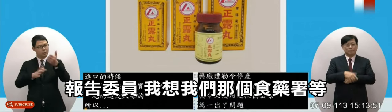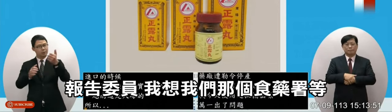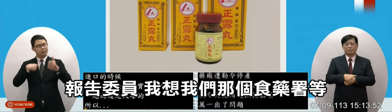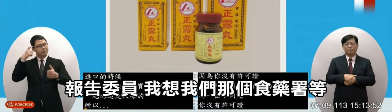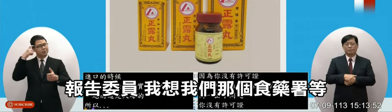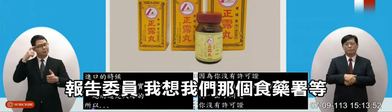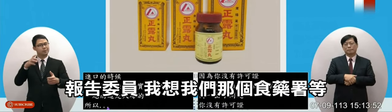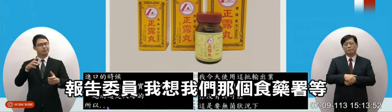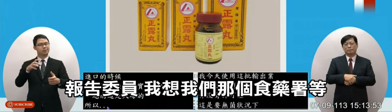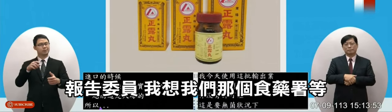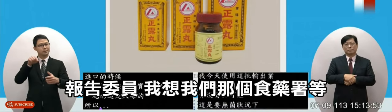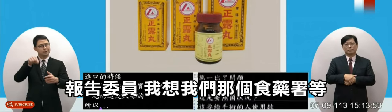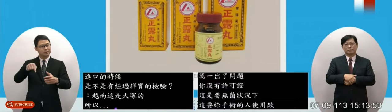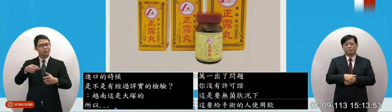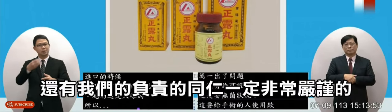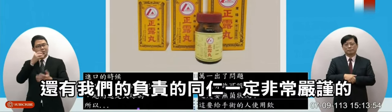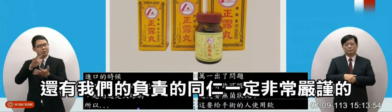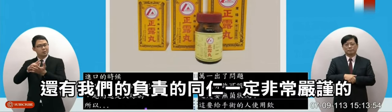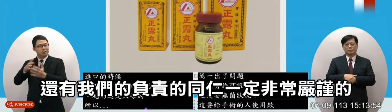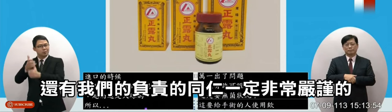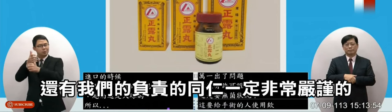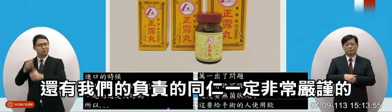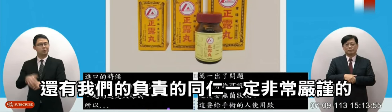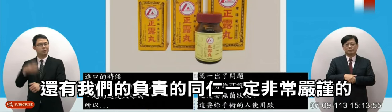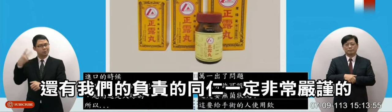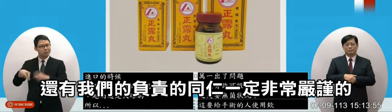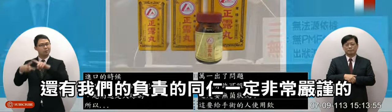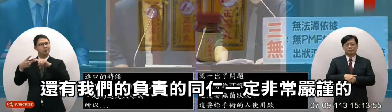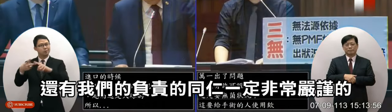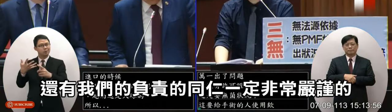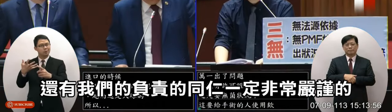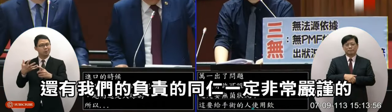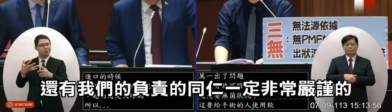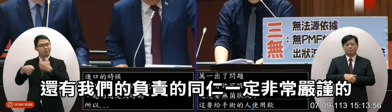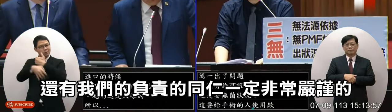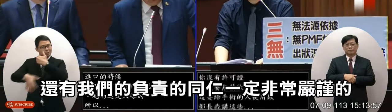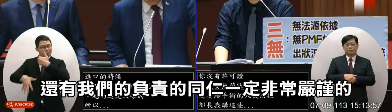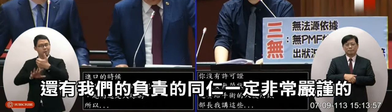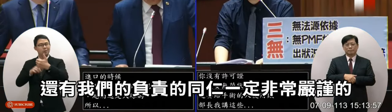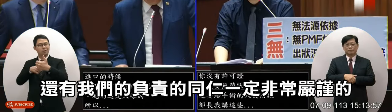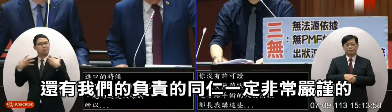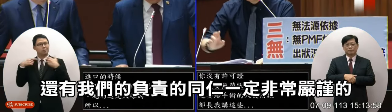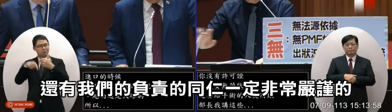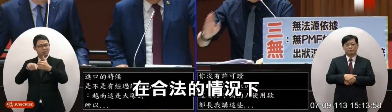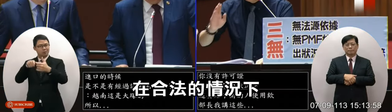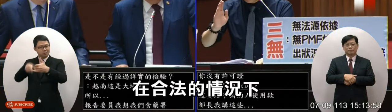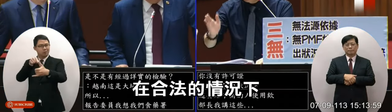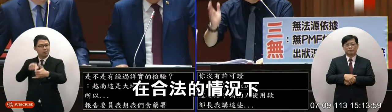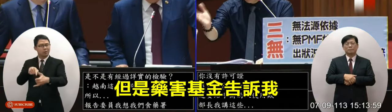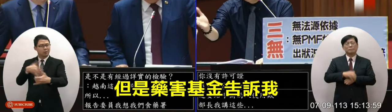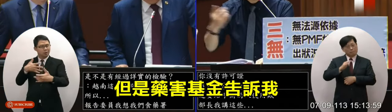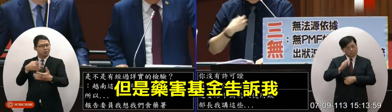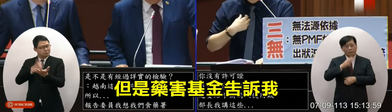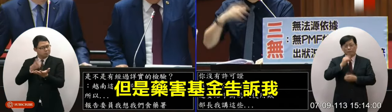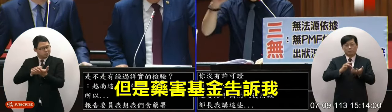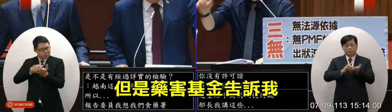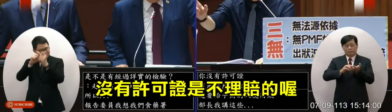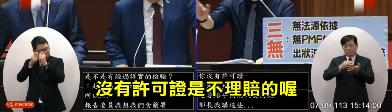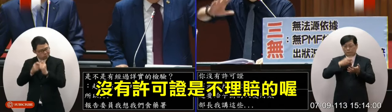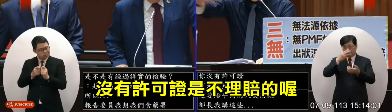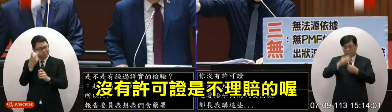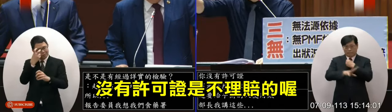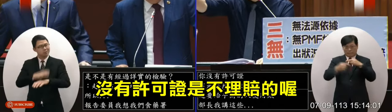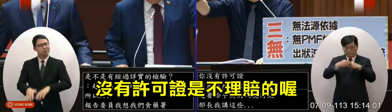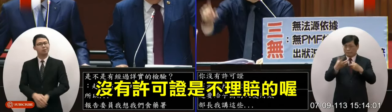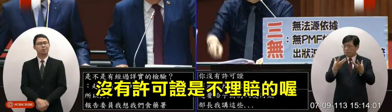们那个苏药师等，还有我们的负责的同仁，一定非常严谨的在合法。 但是药爱基金告诉我，没有